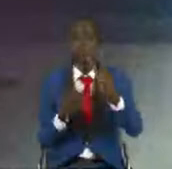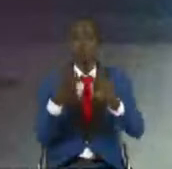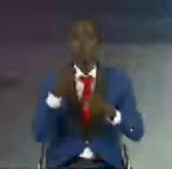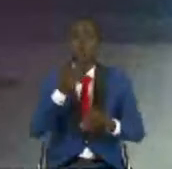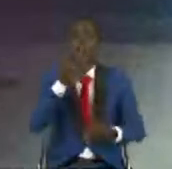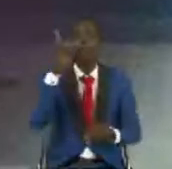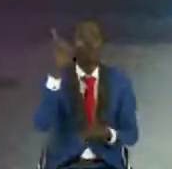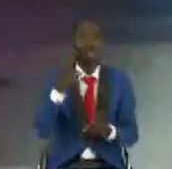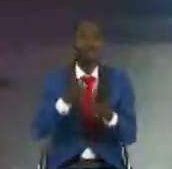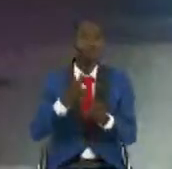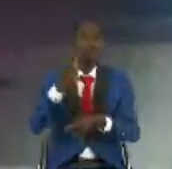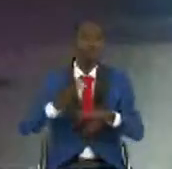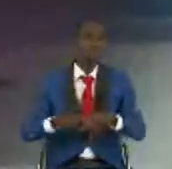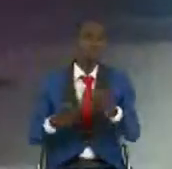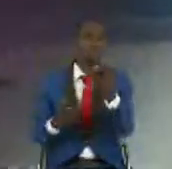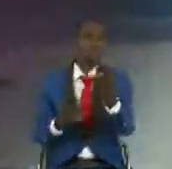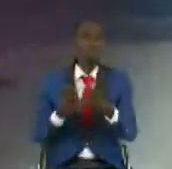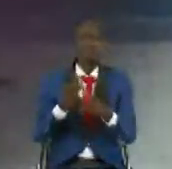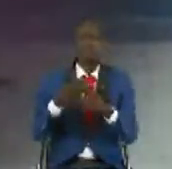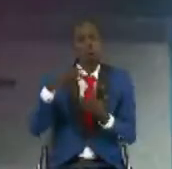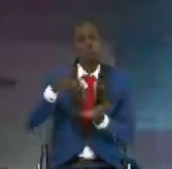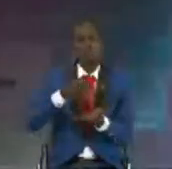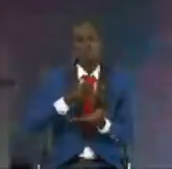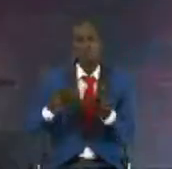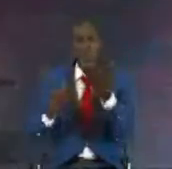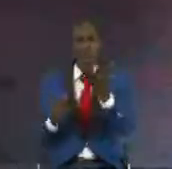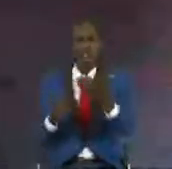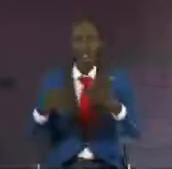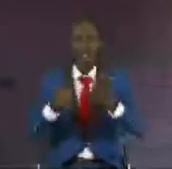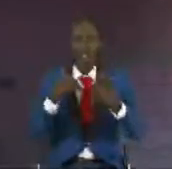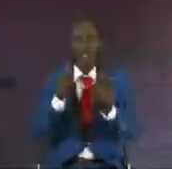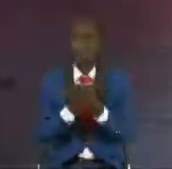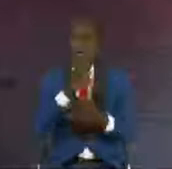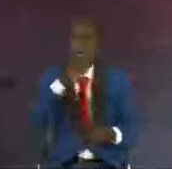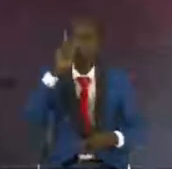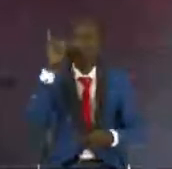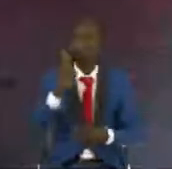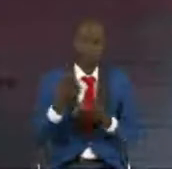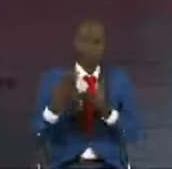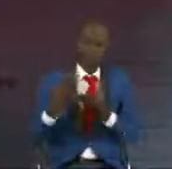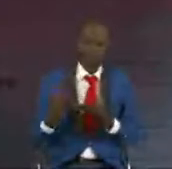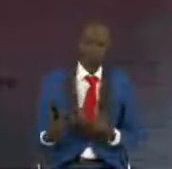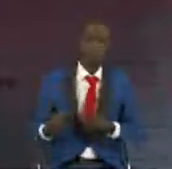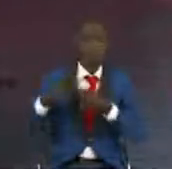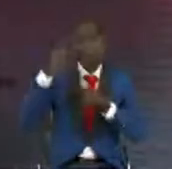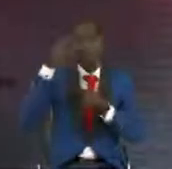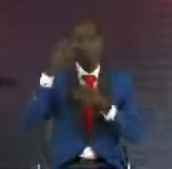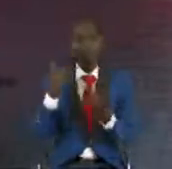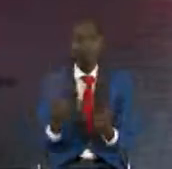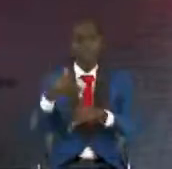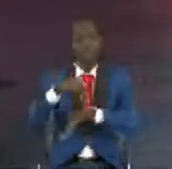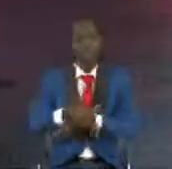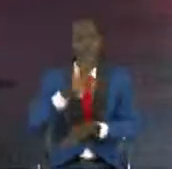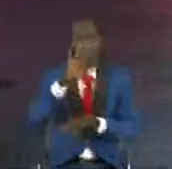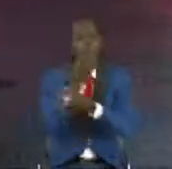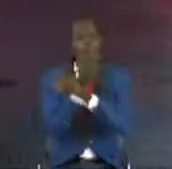fondement. Peut-être que tu es debout là-bas. Alors, est l'assurance, est le cœur tranquille que ce